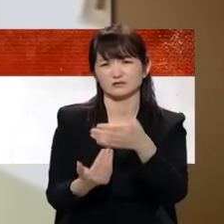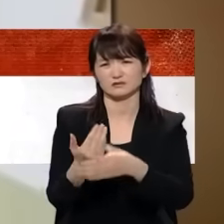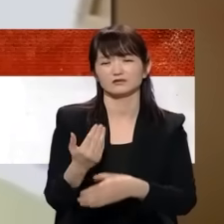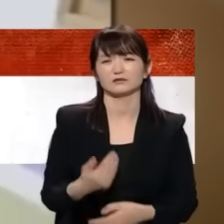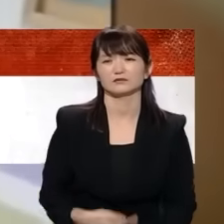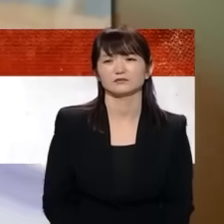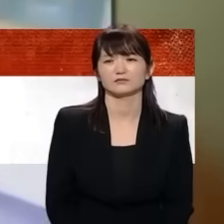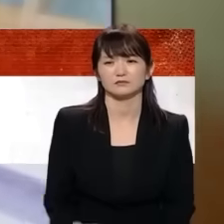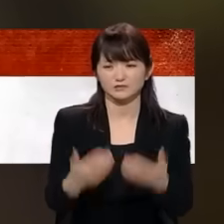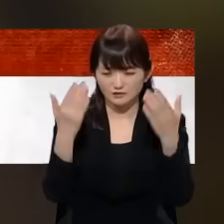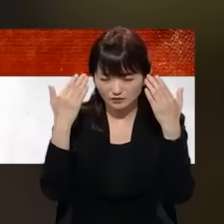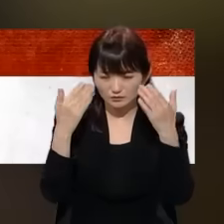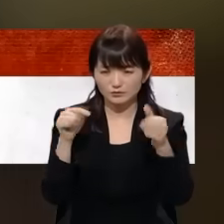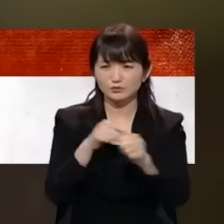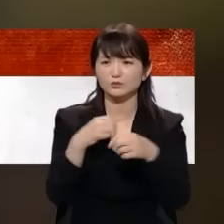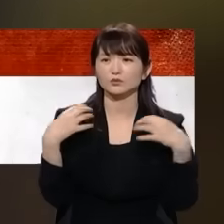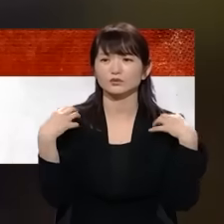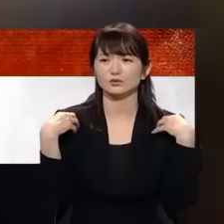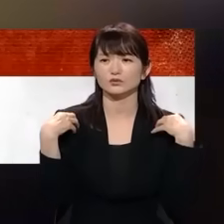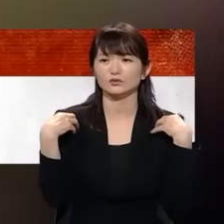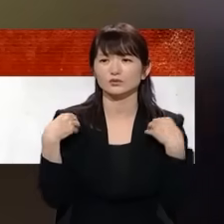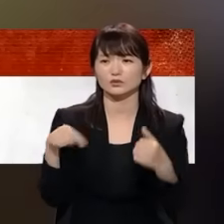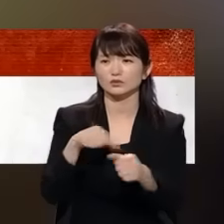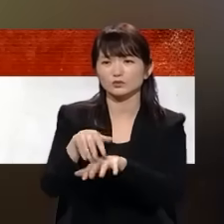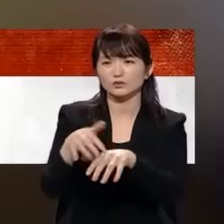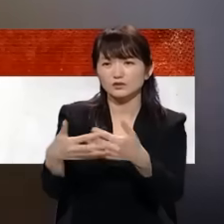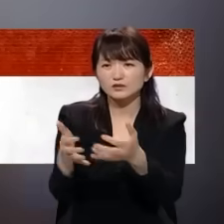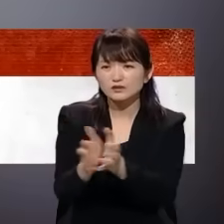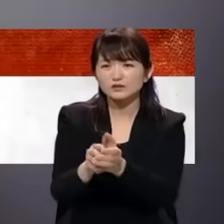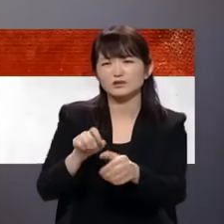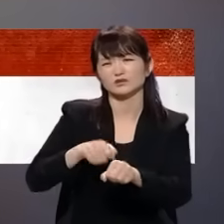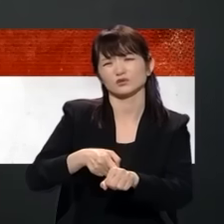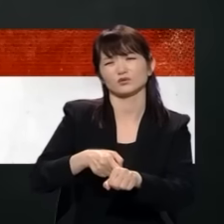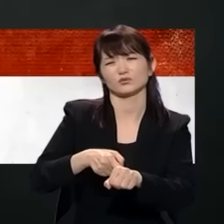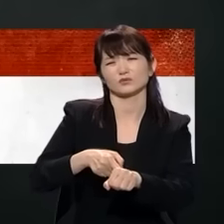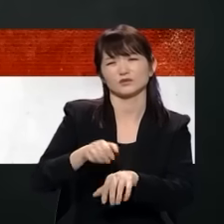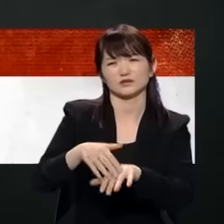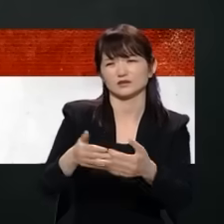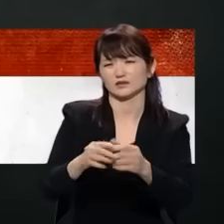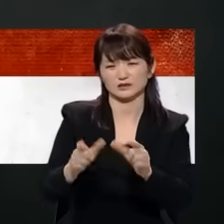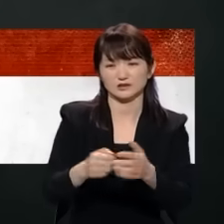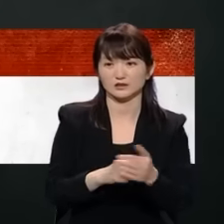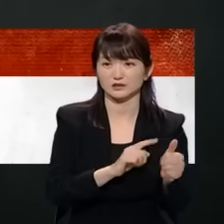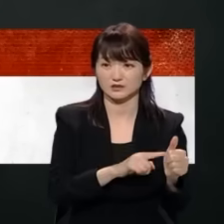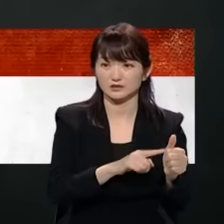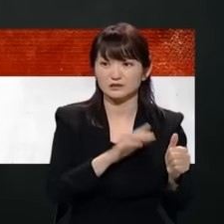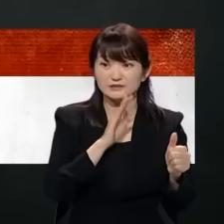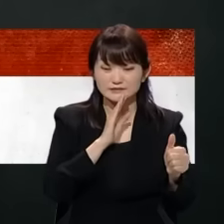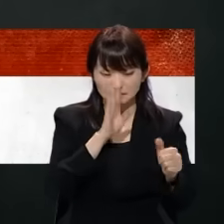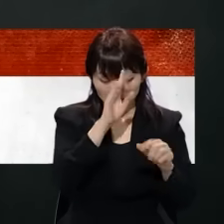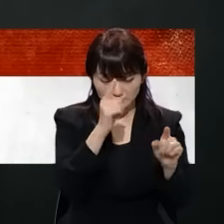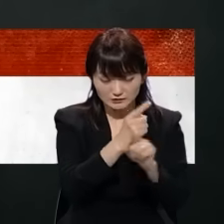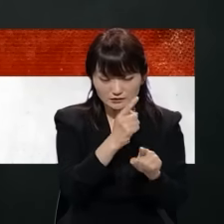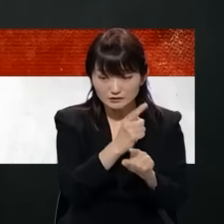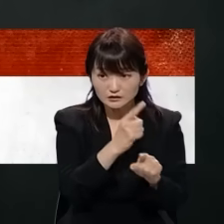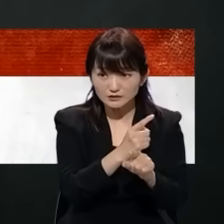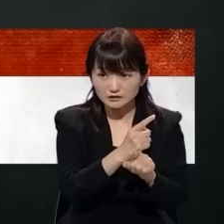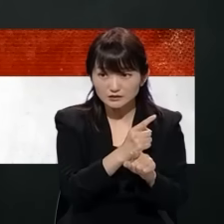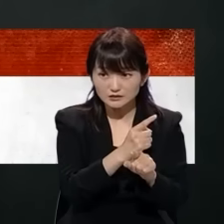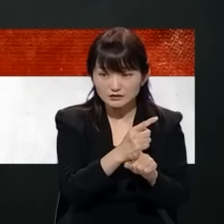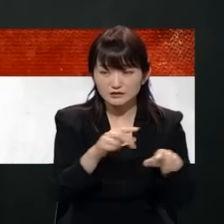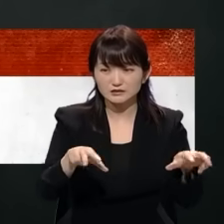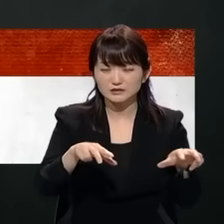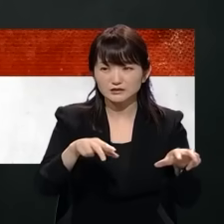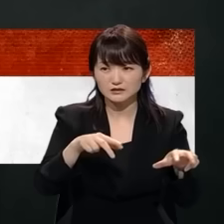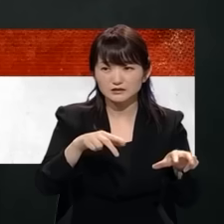봐요. 학교나 교육청은 교육기관이지 처벌기관이 아니거든요. 이 친구는 진짜 치료를 받으면 아직